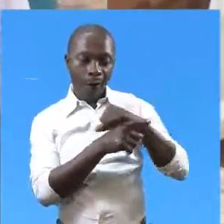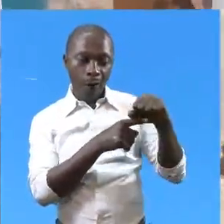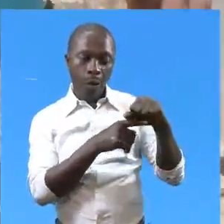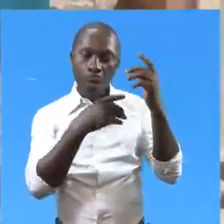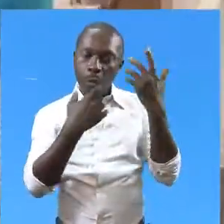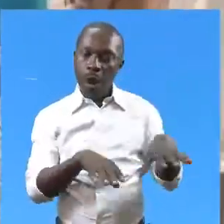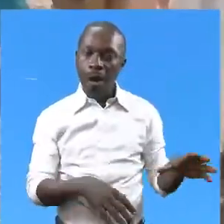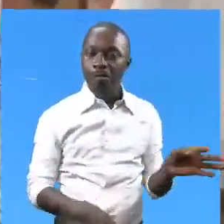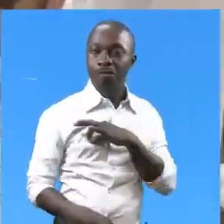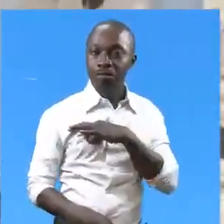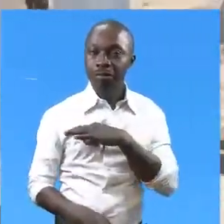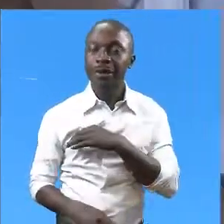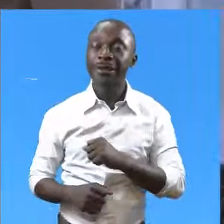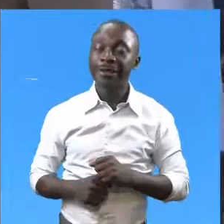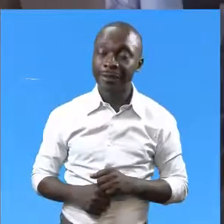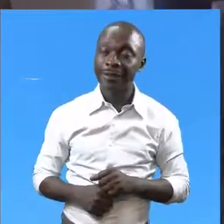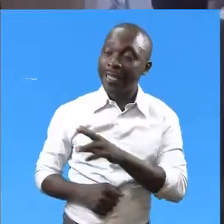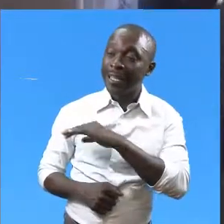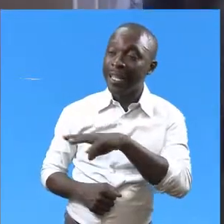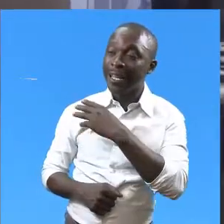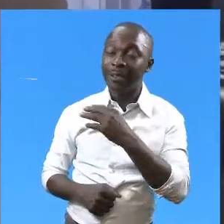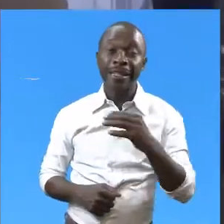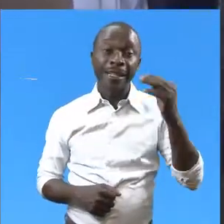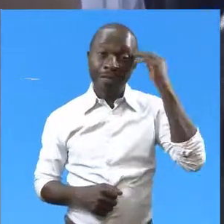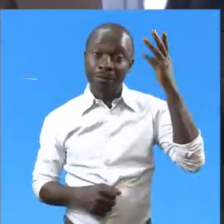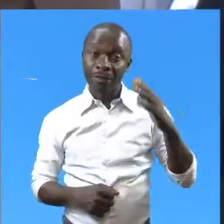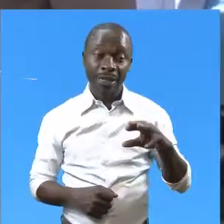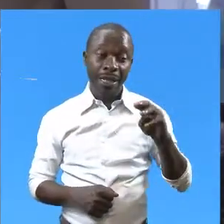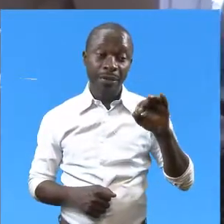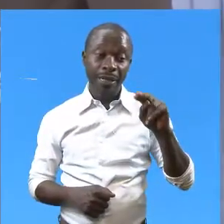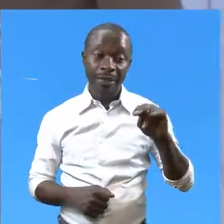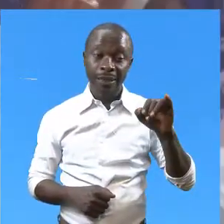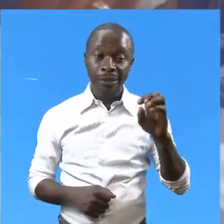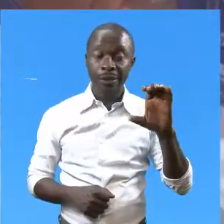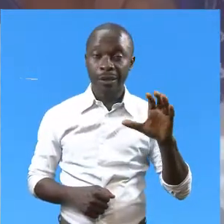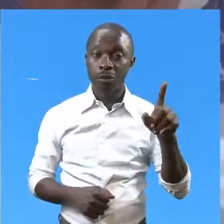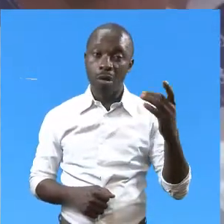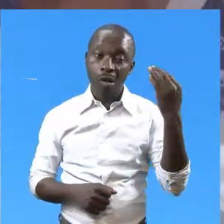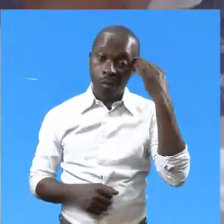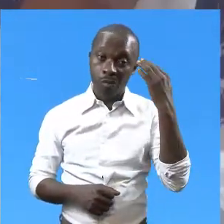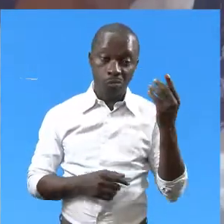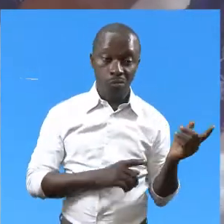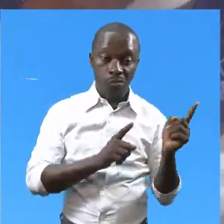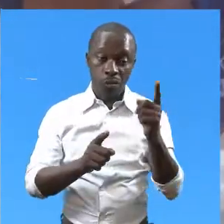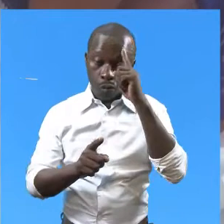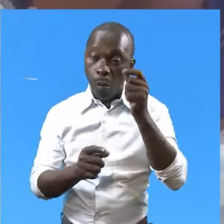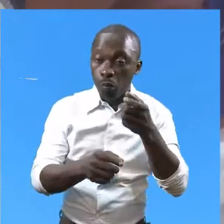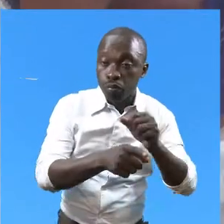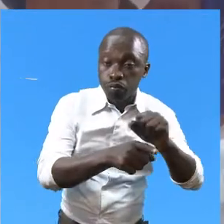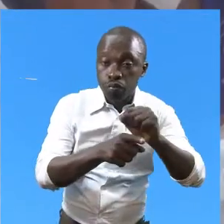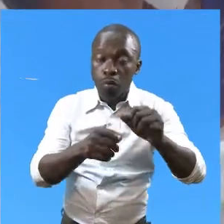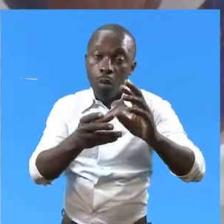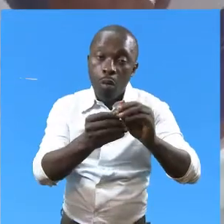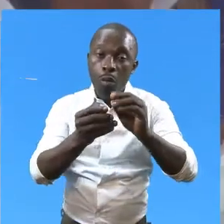de cette visite à Mémé dans le Mayo-Sava, le Minjek accompagnait le docteur Taïga de l'élevage, des pêches et